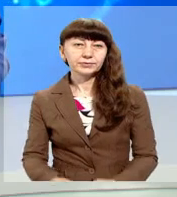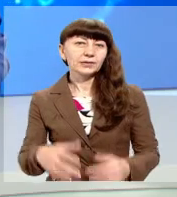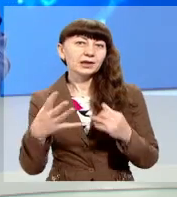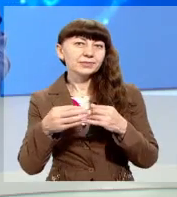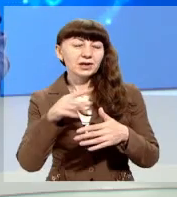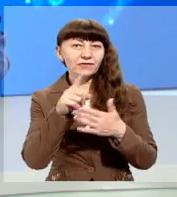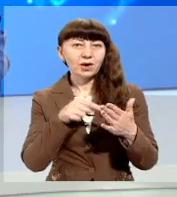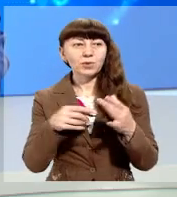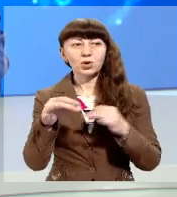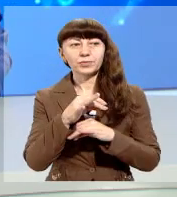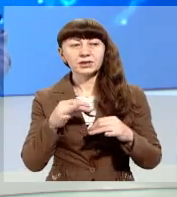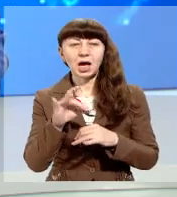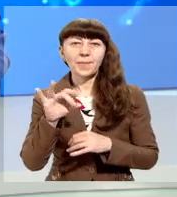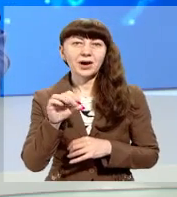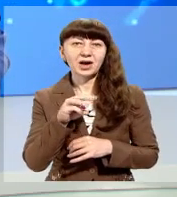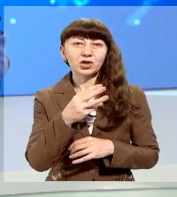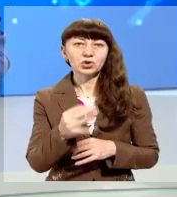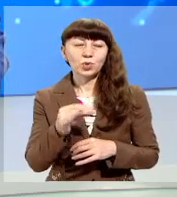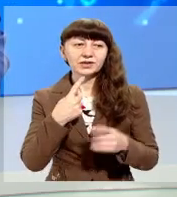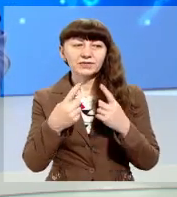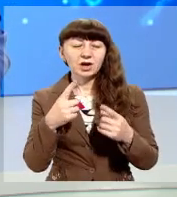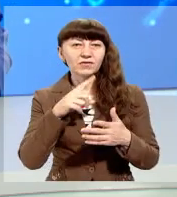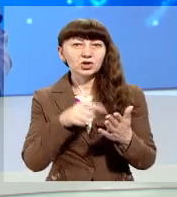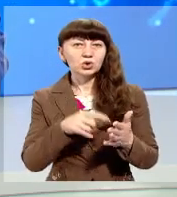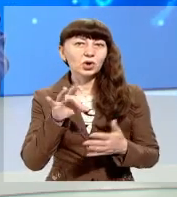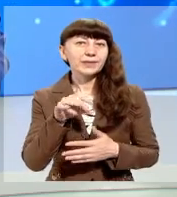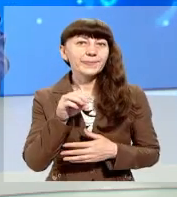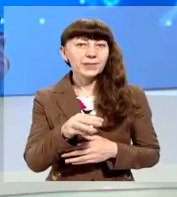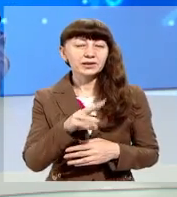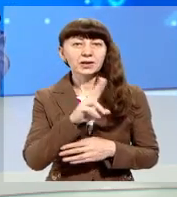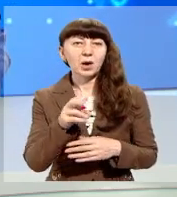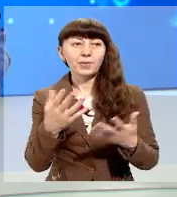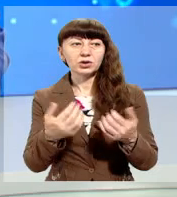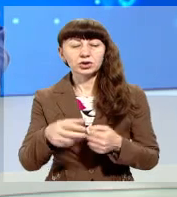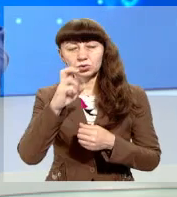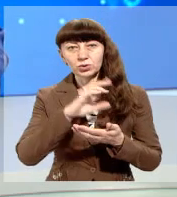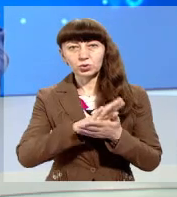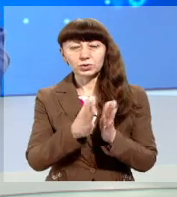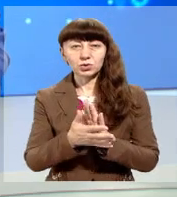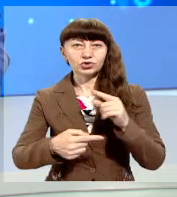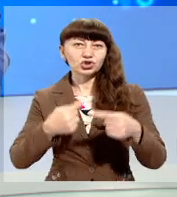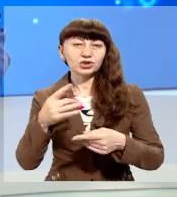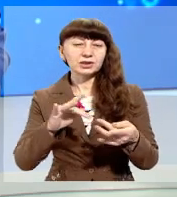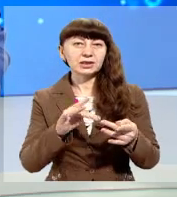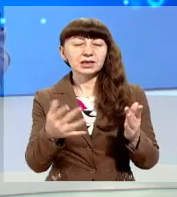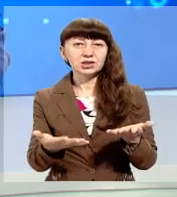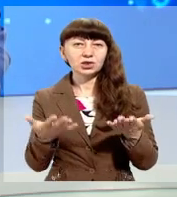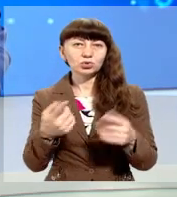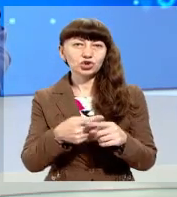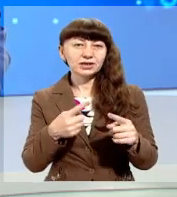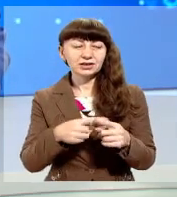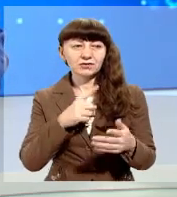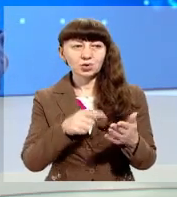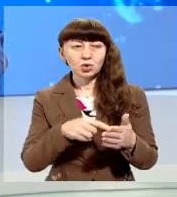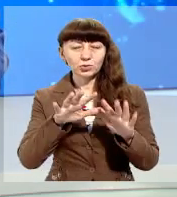Земельные вопросы обсуждали на аппаратном совещании в городском акимате. Как получить государственные услуги онлайн и какие участки в городе